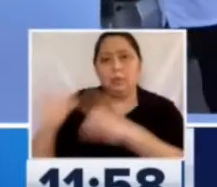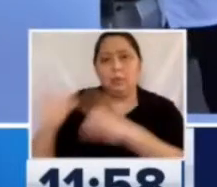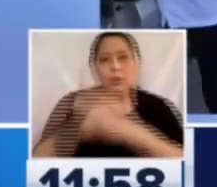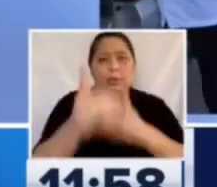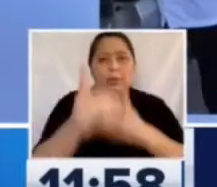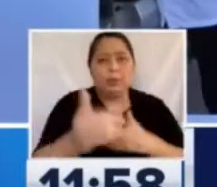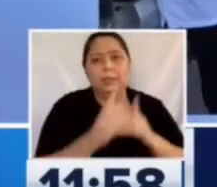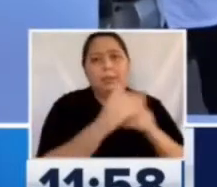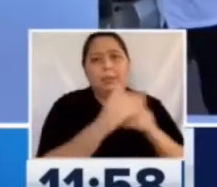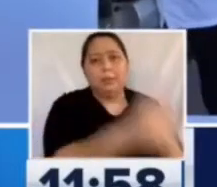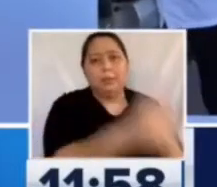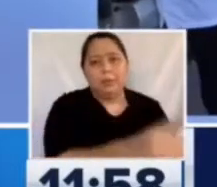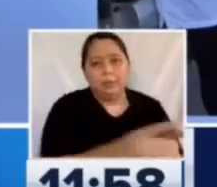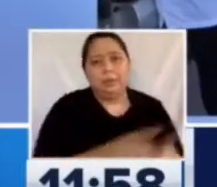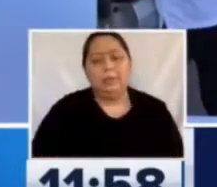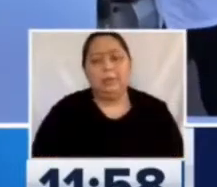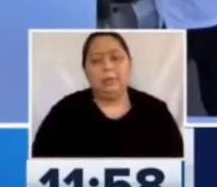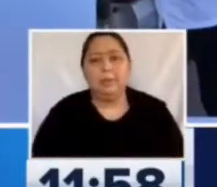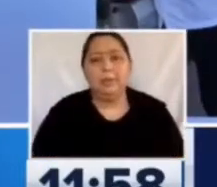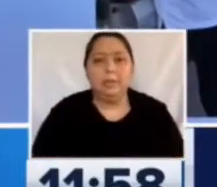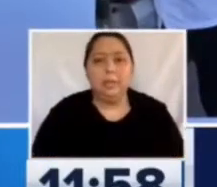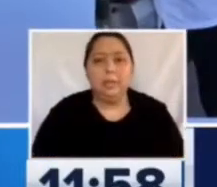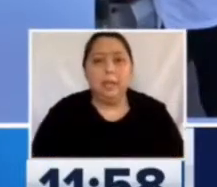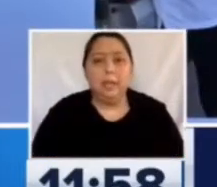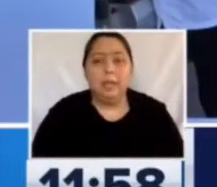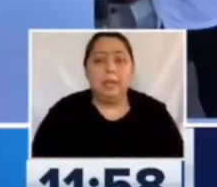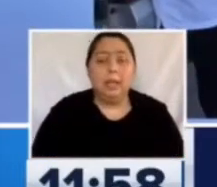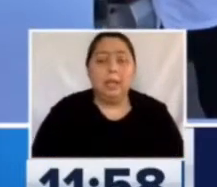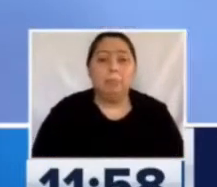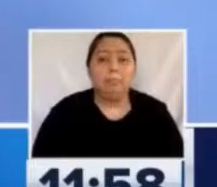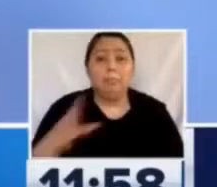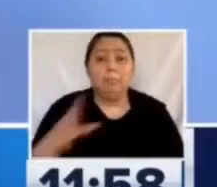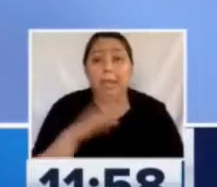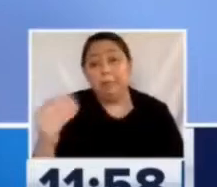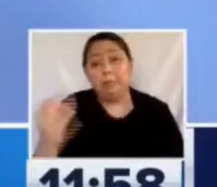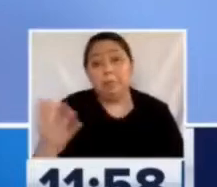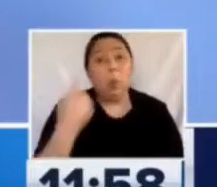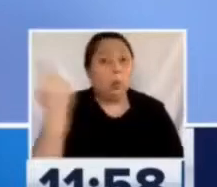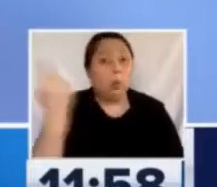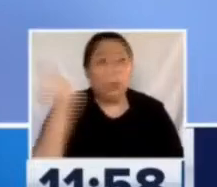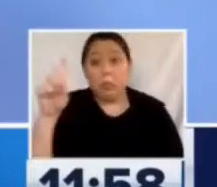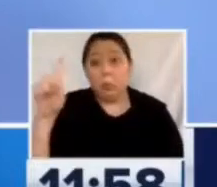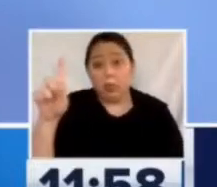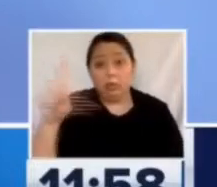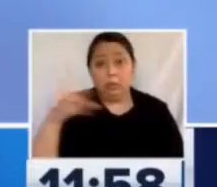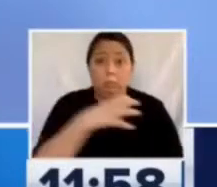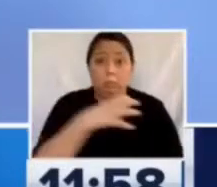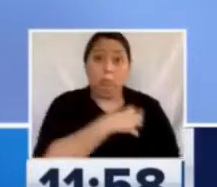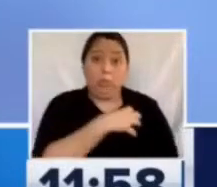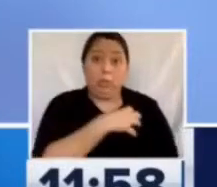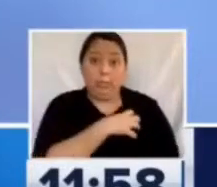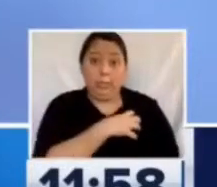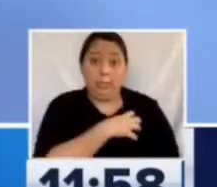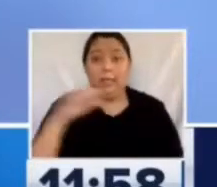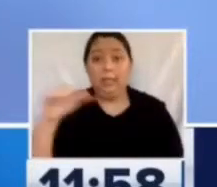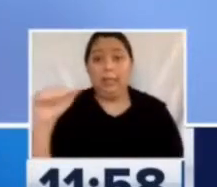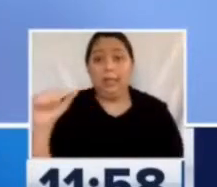mabuti naman at ayun ay hindi po napatupad, at salamat doon. Salamat.